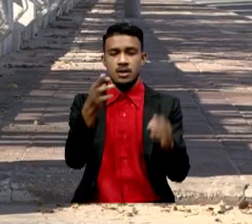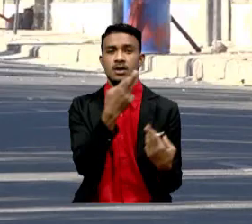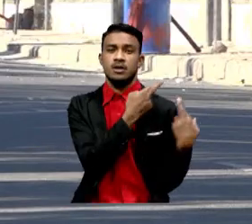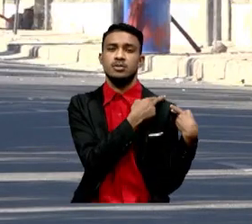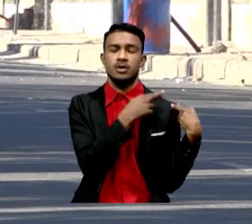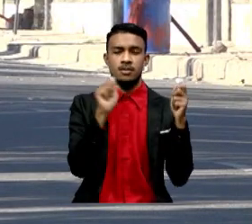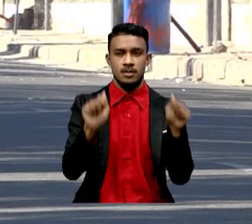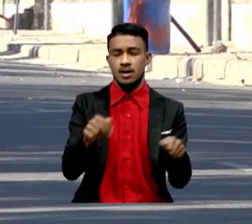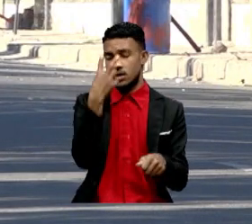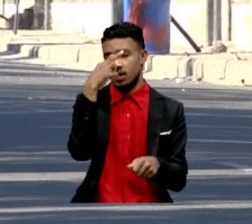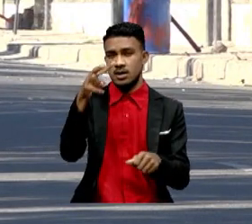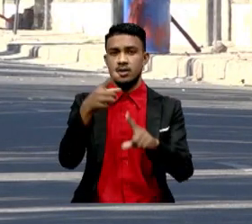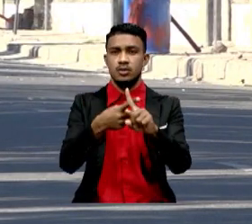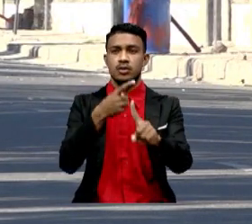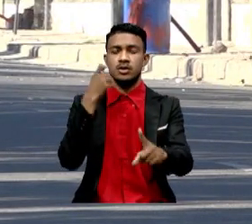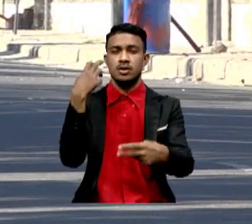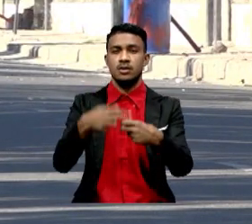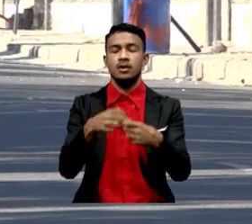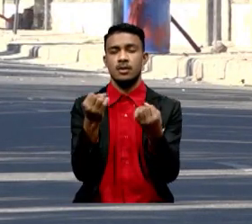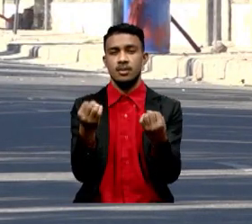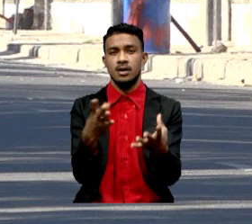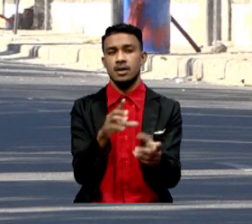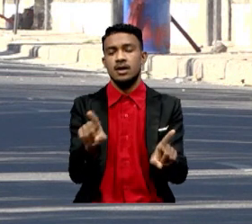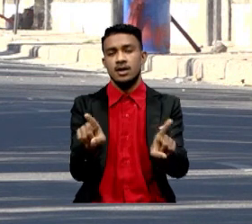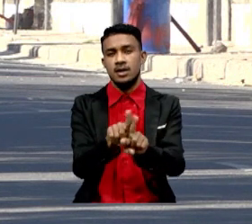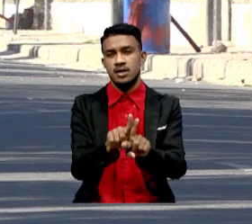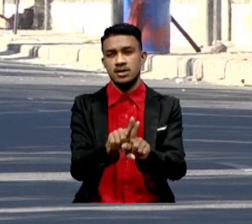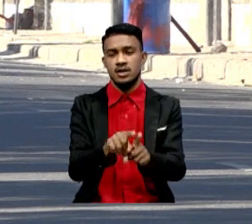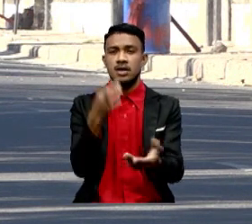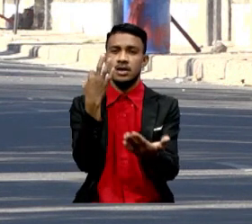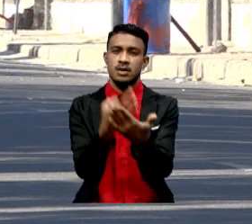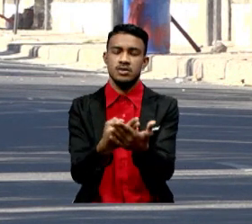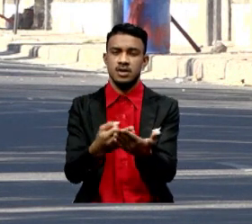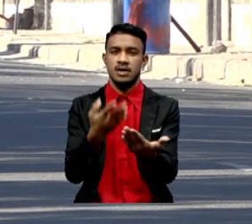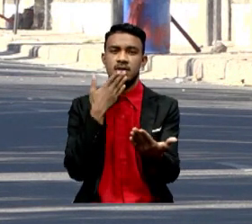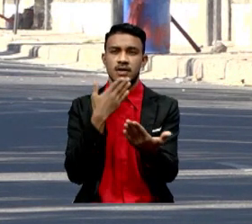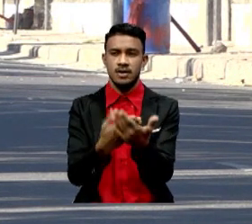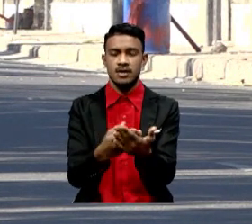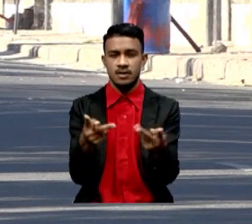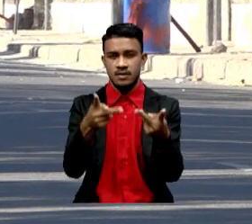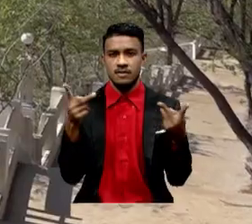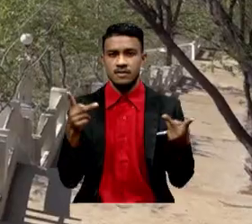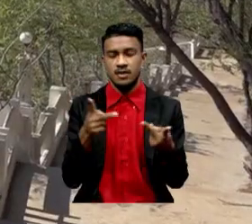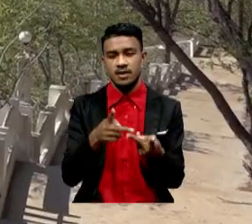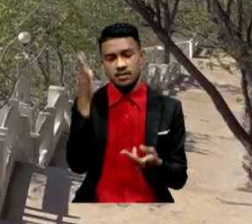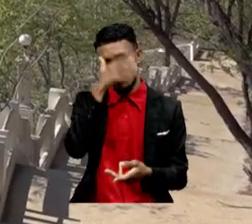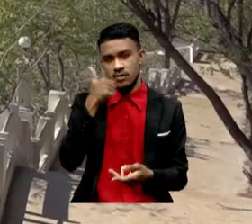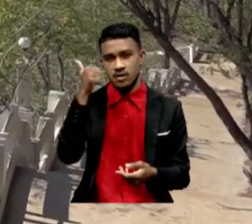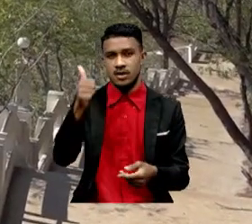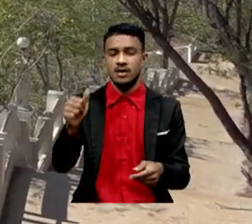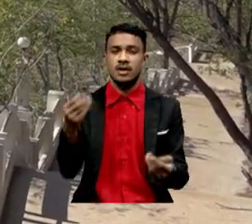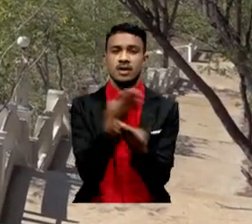Responsabilidade bele hare husi aspetu oin-oin. Hanesan gestaun diak atu jere fatin furak ne. Sai